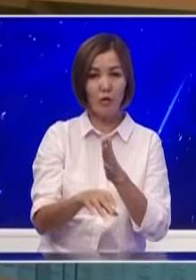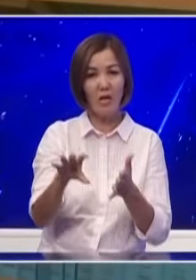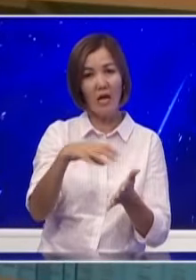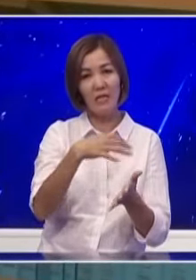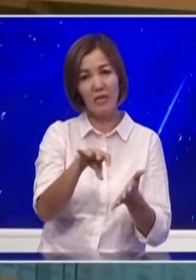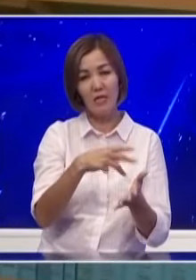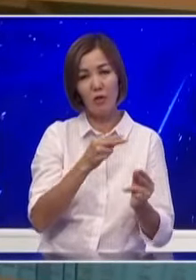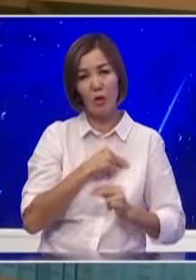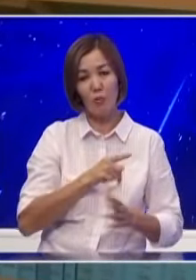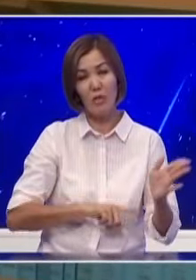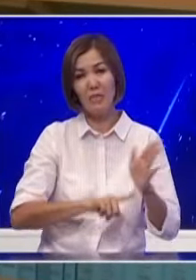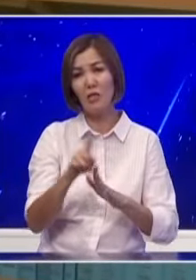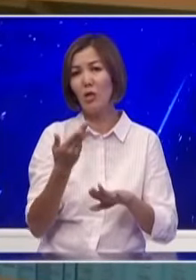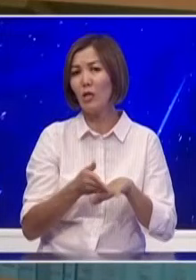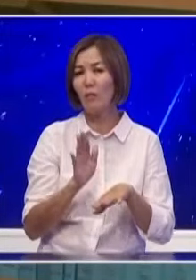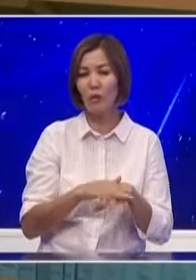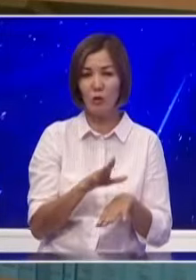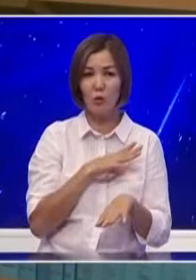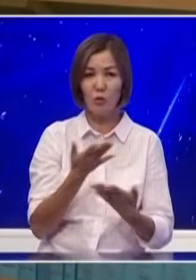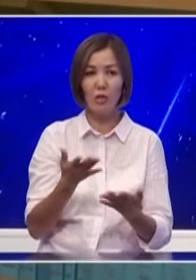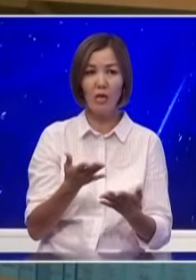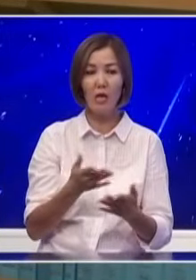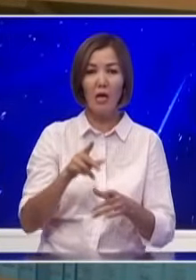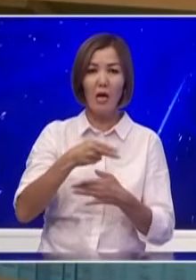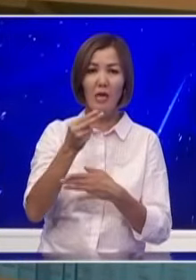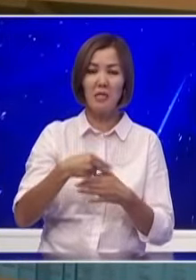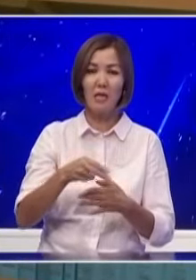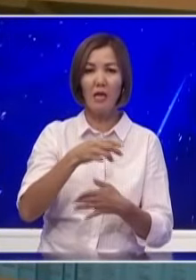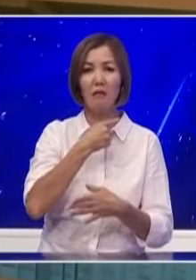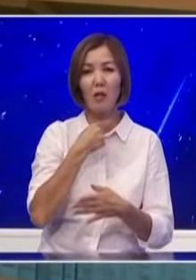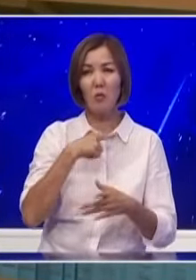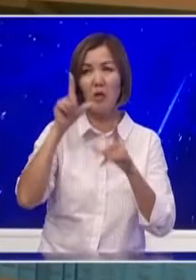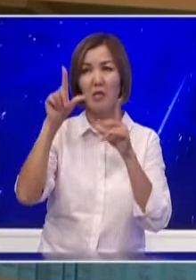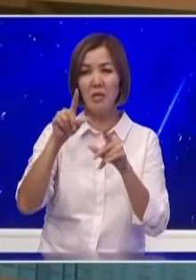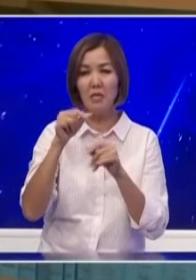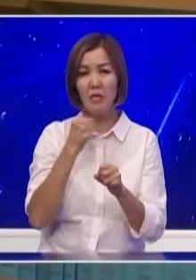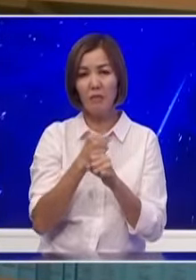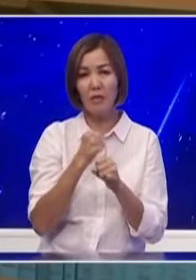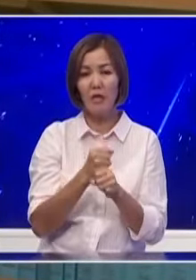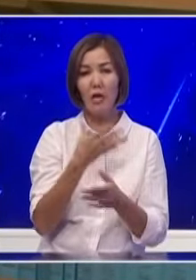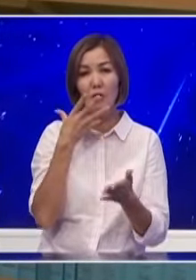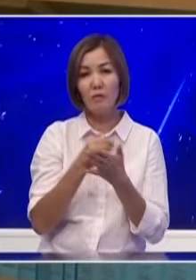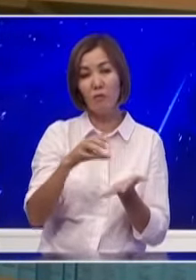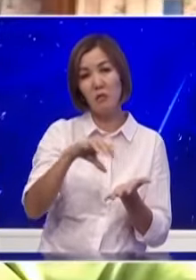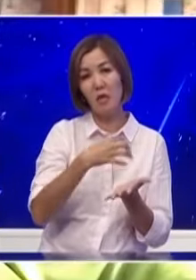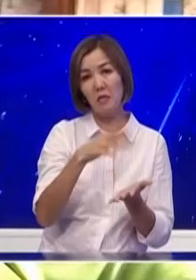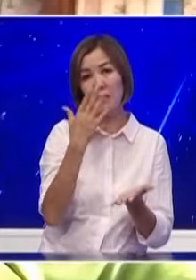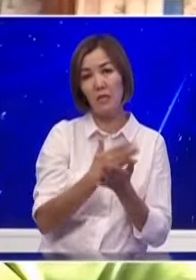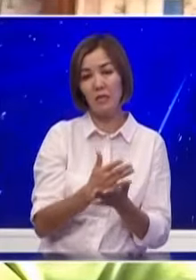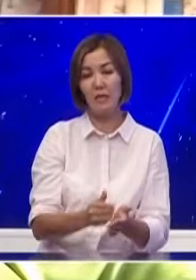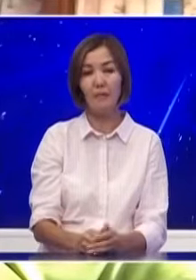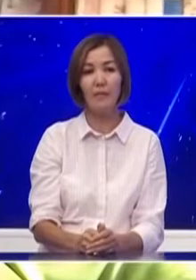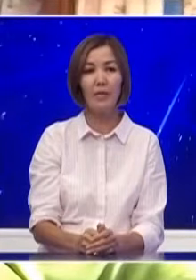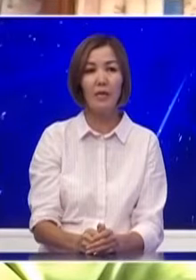их работы. Вначале это было очень сложно. Мы ездили в Астану, в Талдыкурган. Сегодня у этой библиотеки есть собственный сканер.